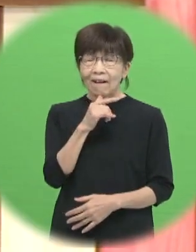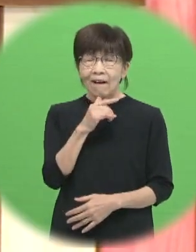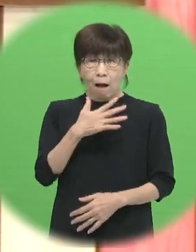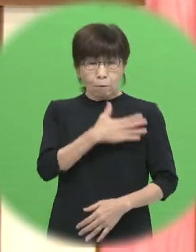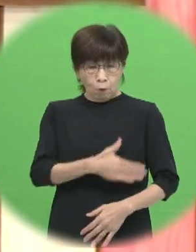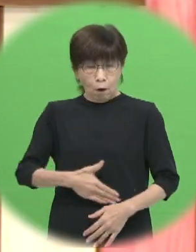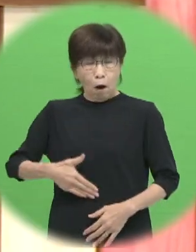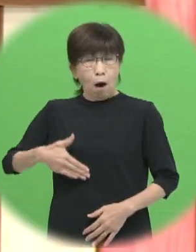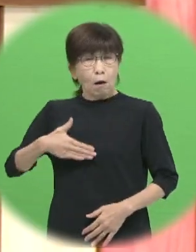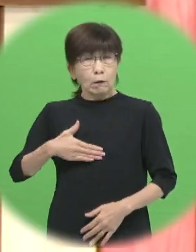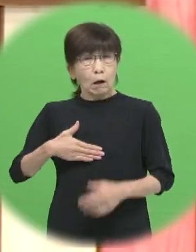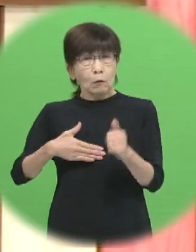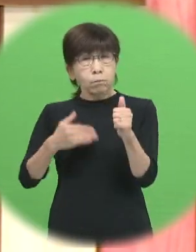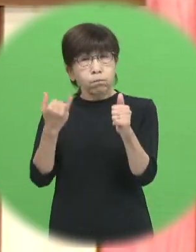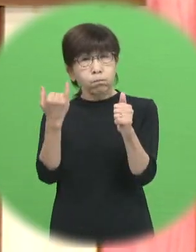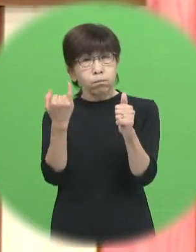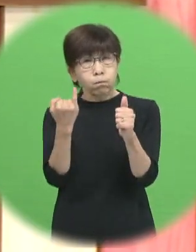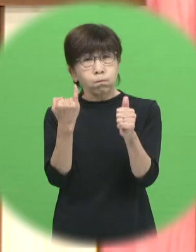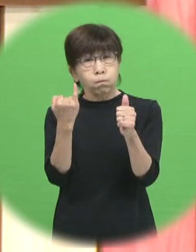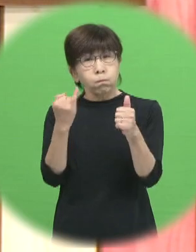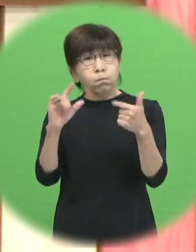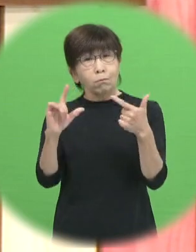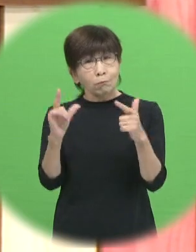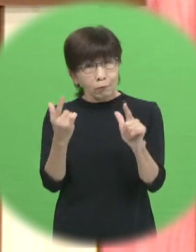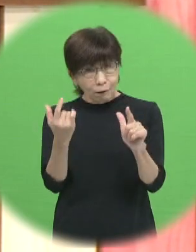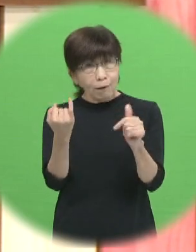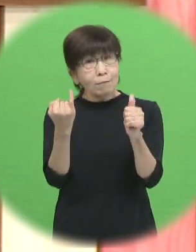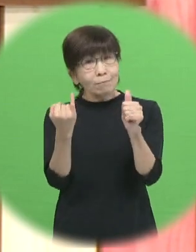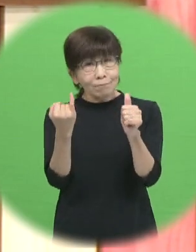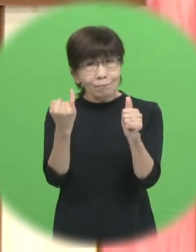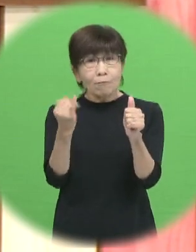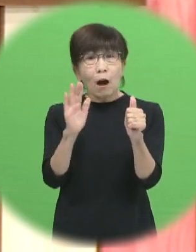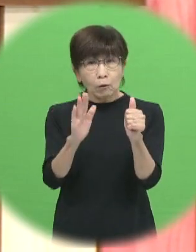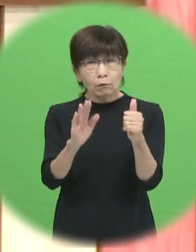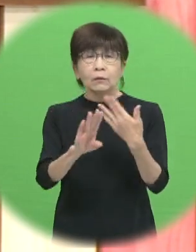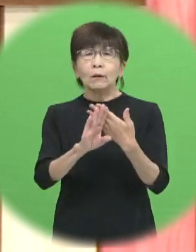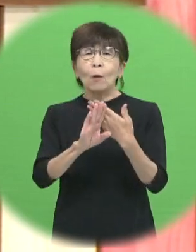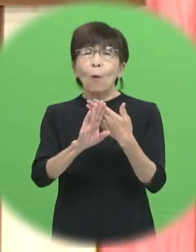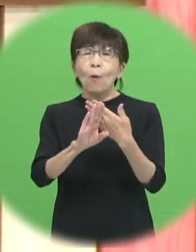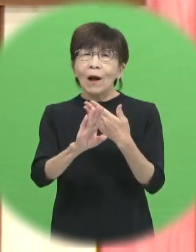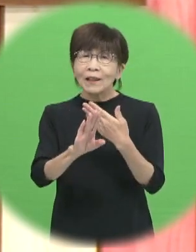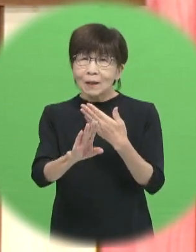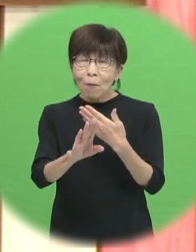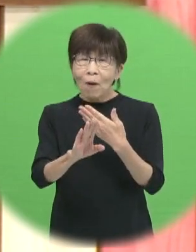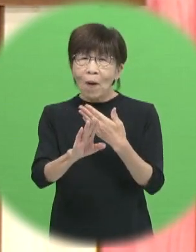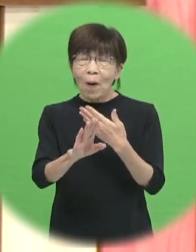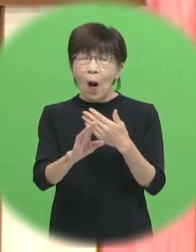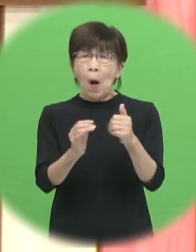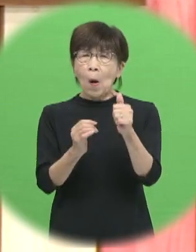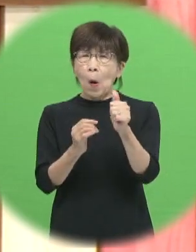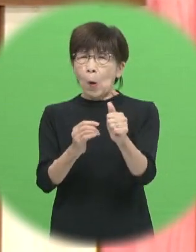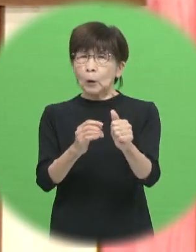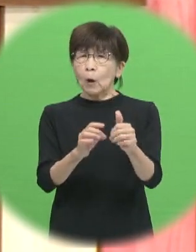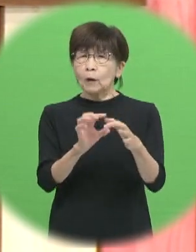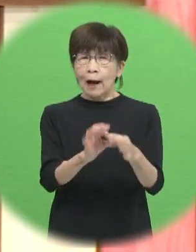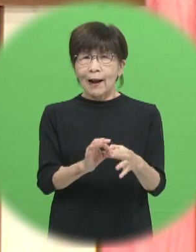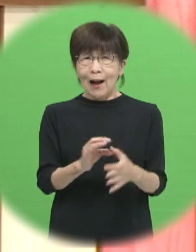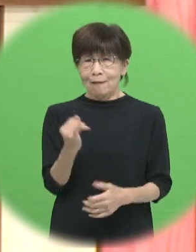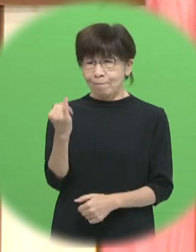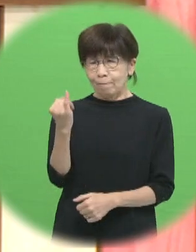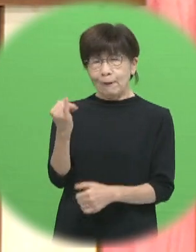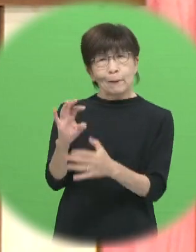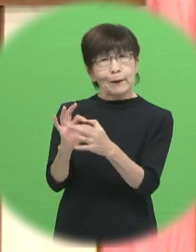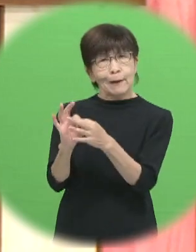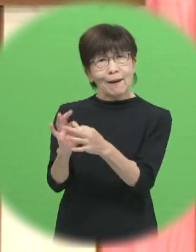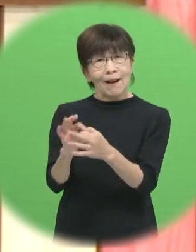的な違いに基づいた性別っていうのがありますが、 はい、 その他に男だからなんとかとか女だ